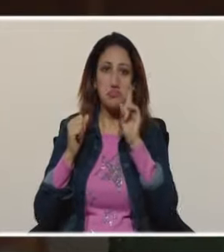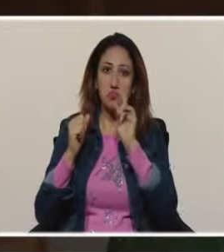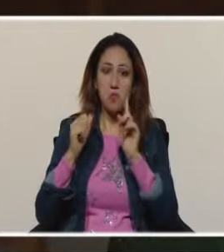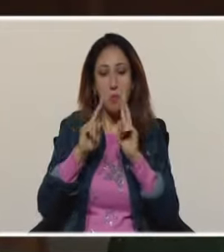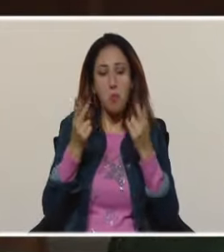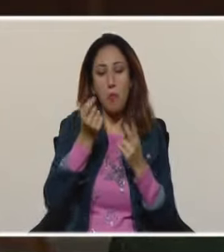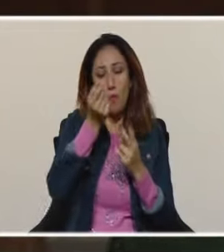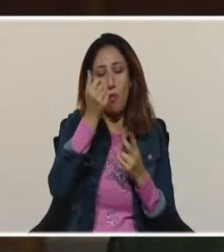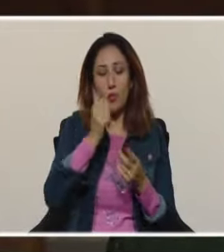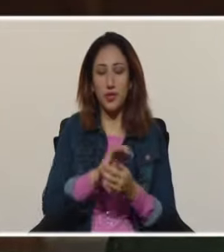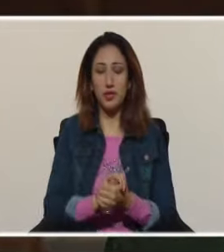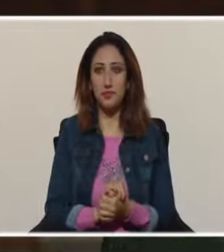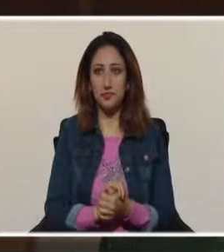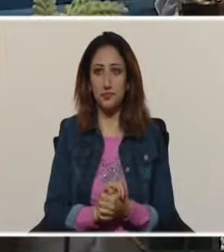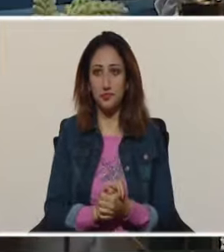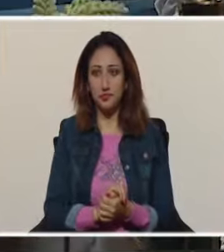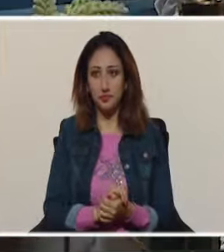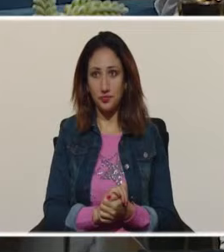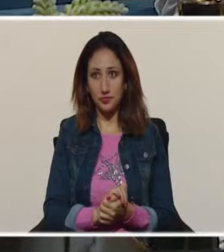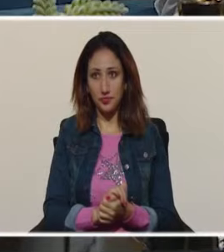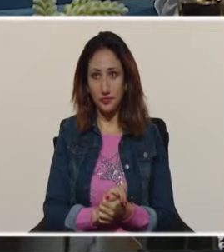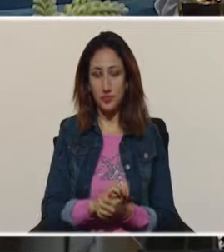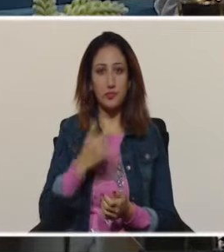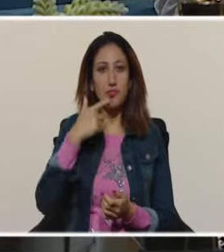كان مضحك جدا في حياتكم انتوا الاثنين كان ايه؟ اكتر